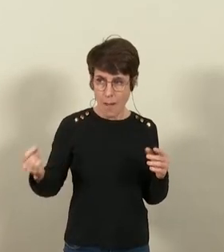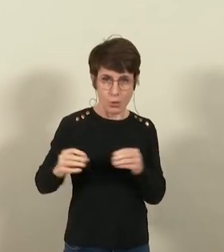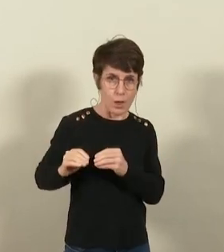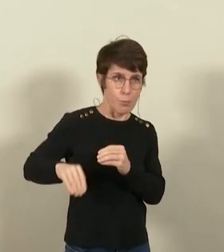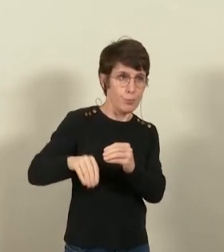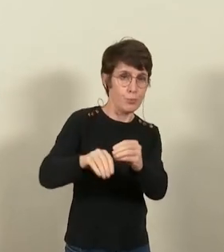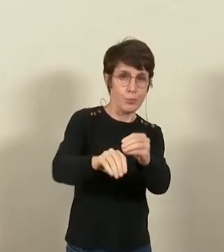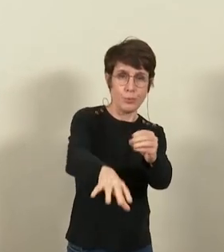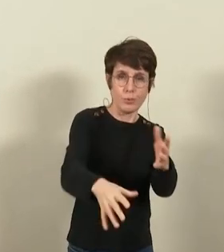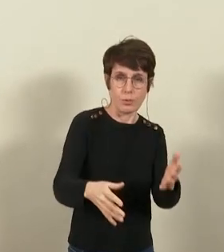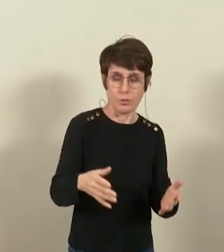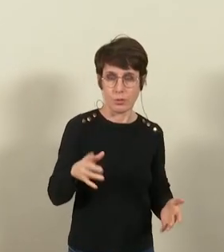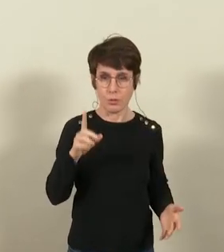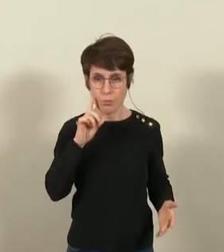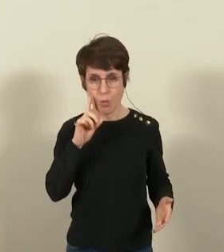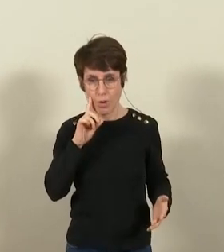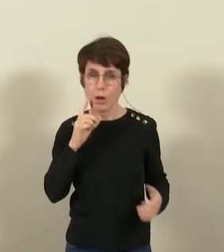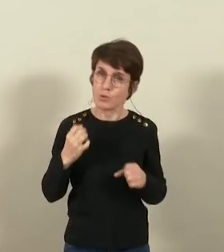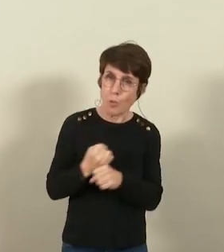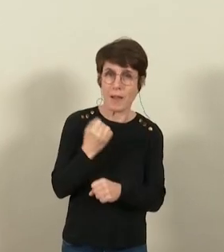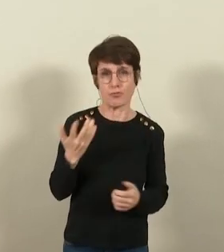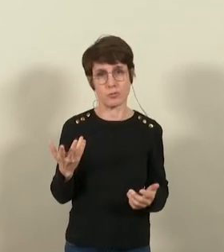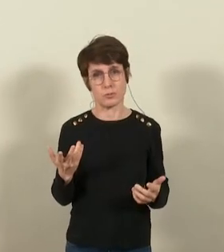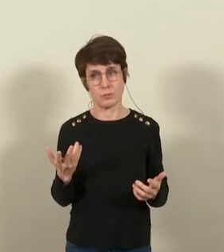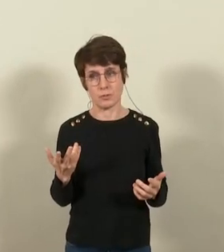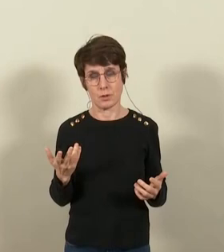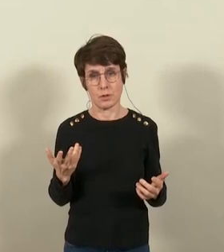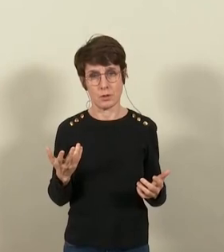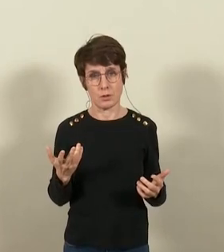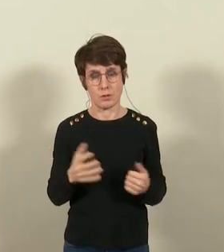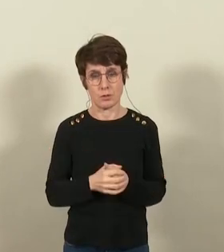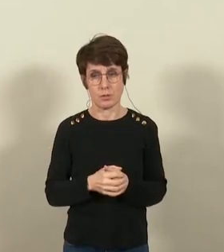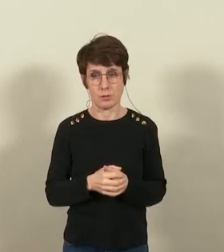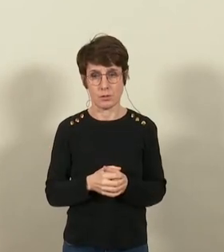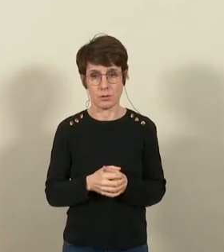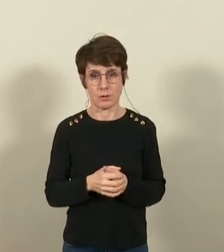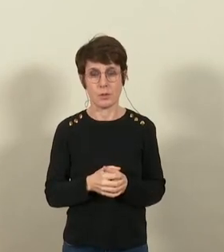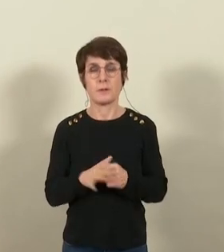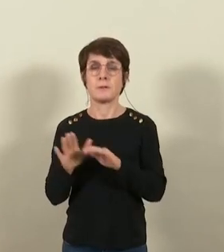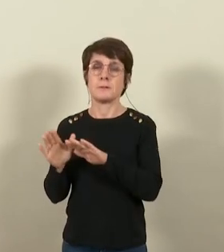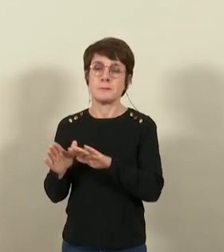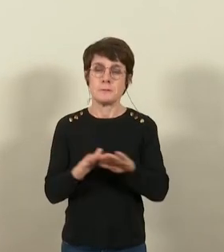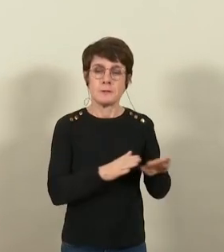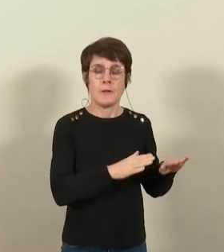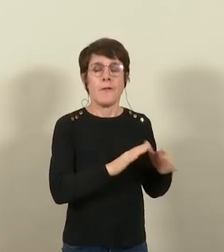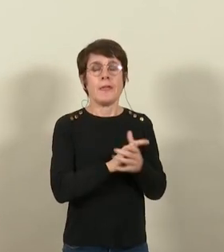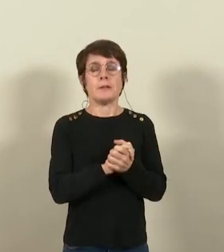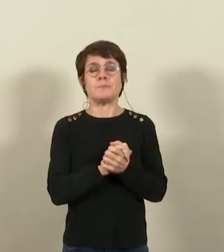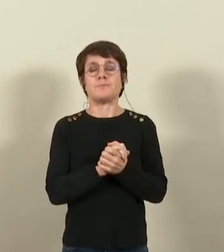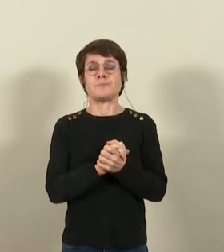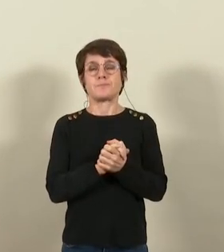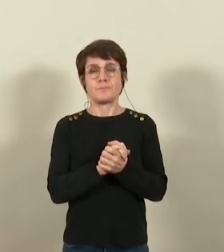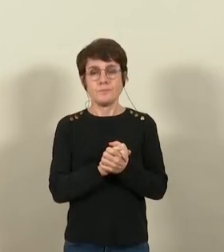ces organisme là et c'est bien dommage par rapport au au projet que vous présentez maintenant je vais vous lire quand même un petit peu un petit